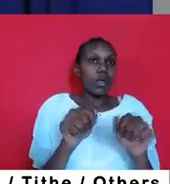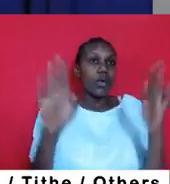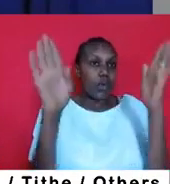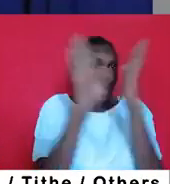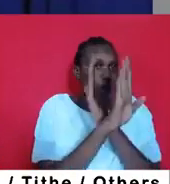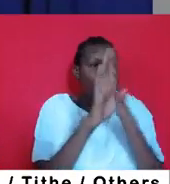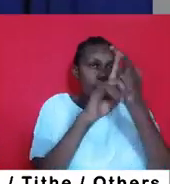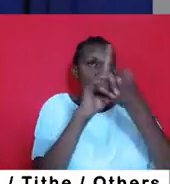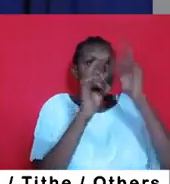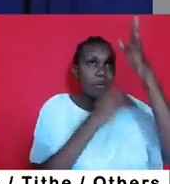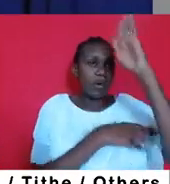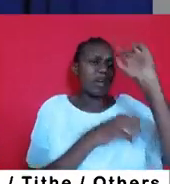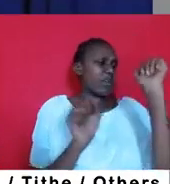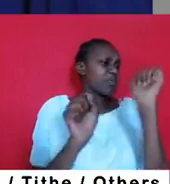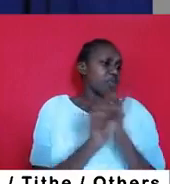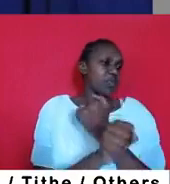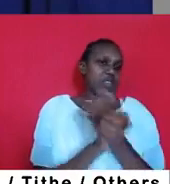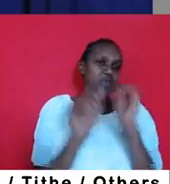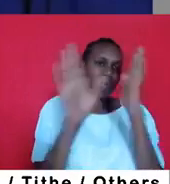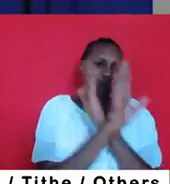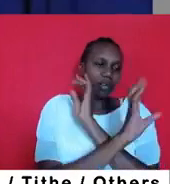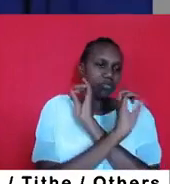tunaweza ficha Mungu.